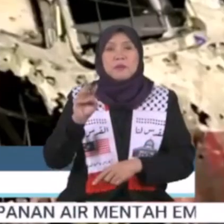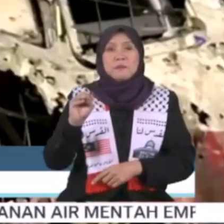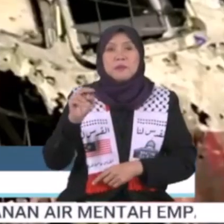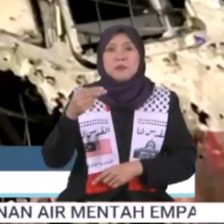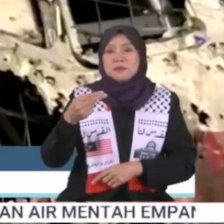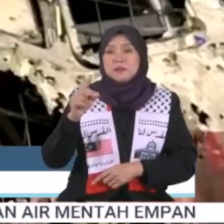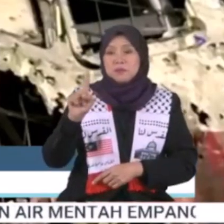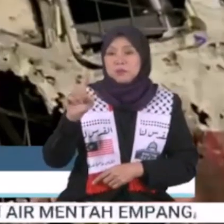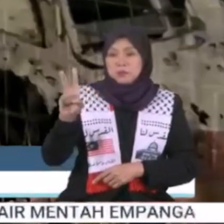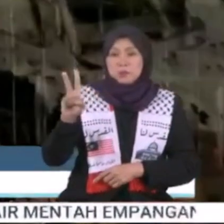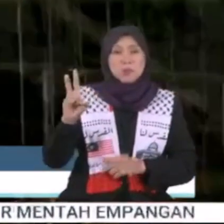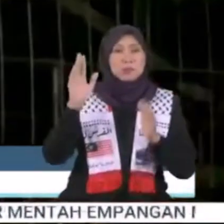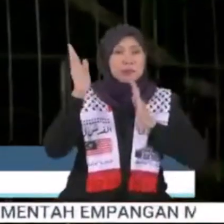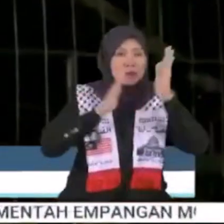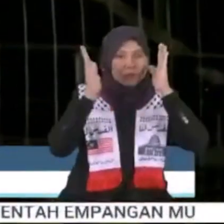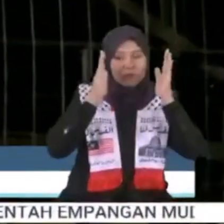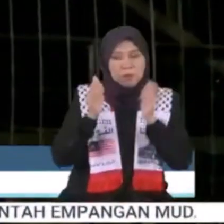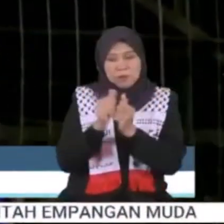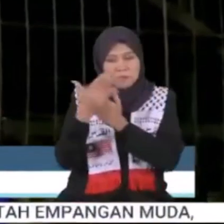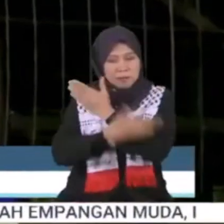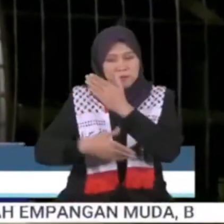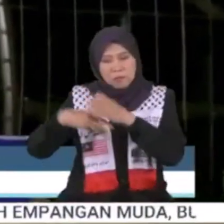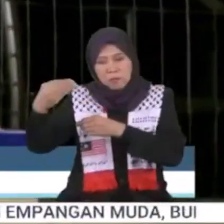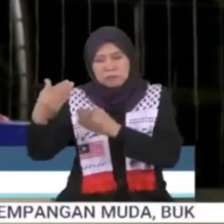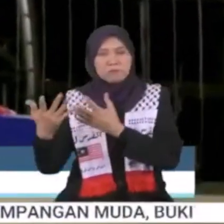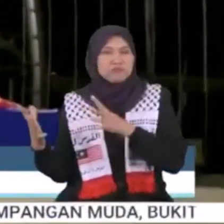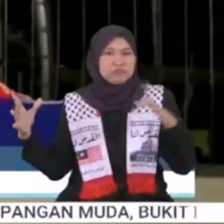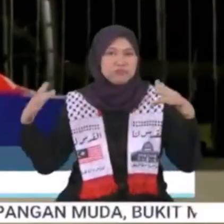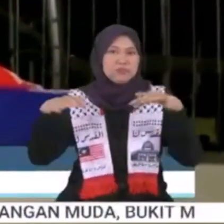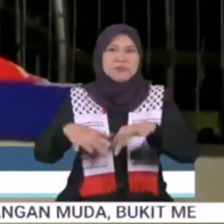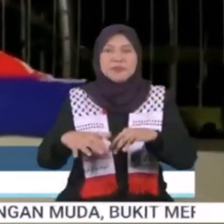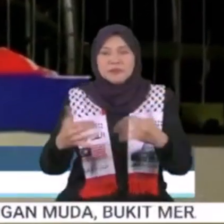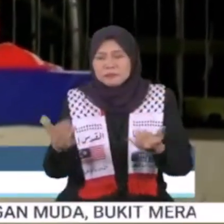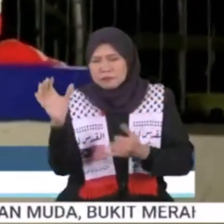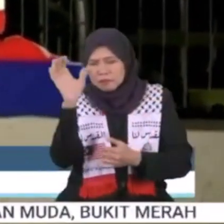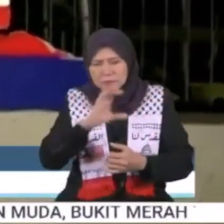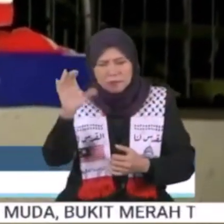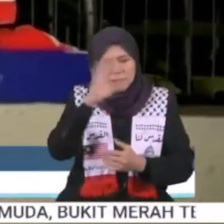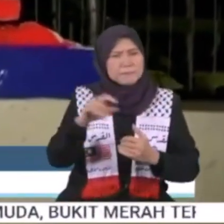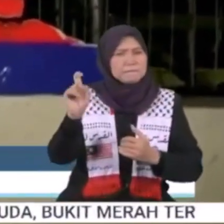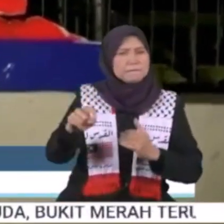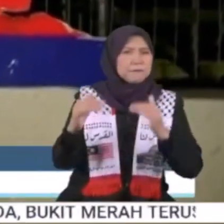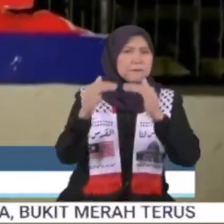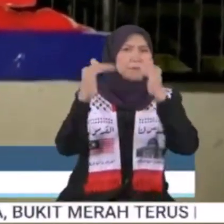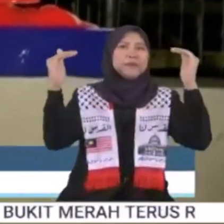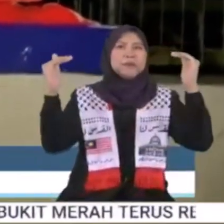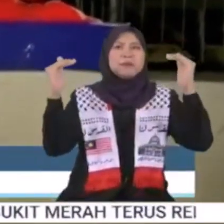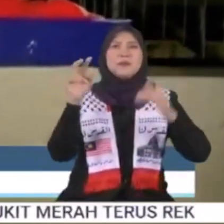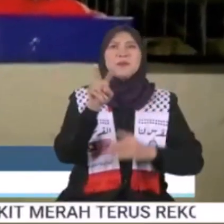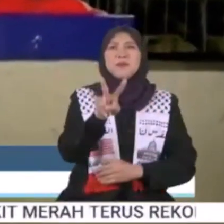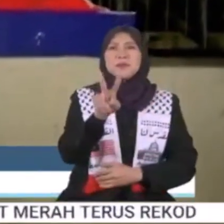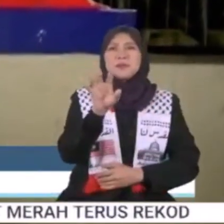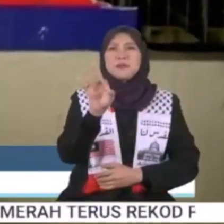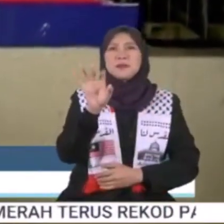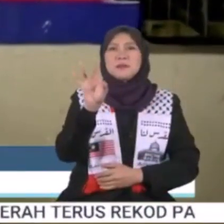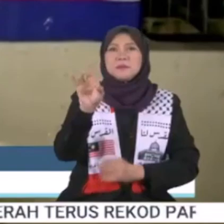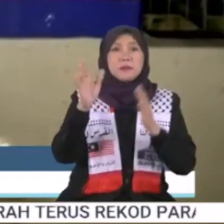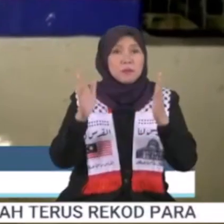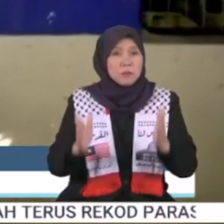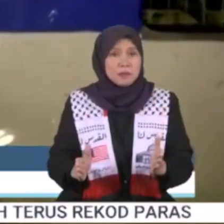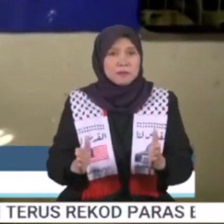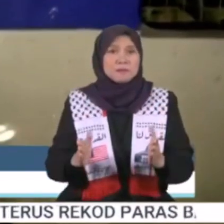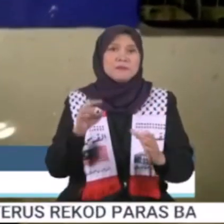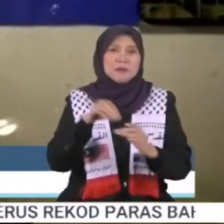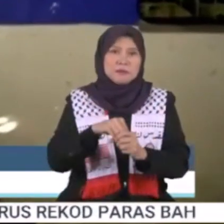MH17, Malaysia bersama negara lain yang terlibat sentiasa berusaha mencari keadilan buat 298